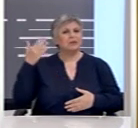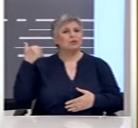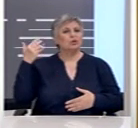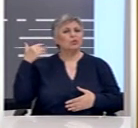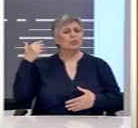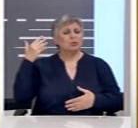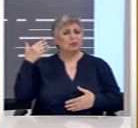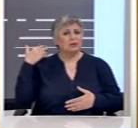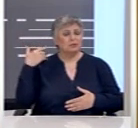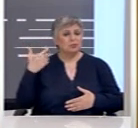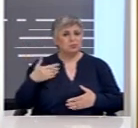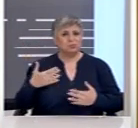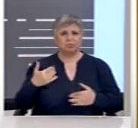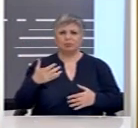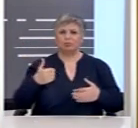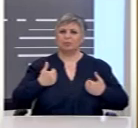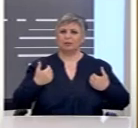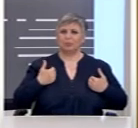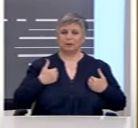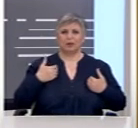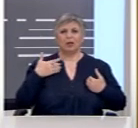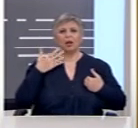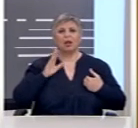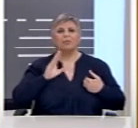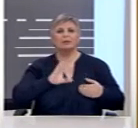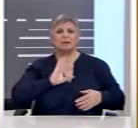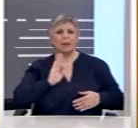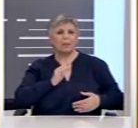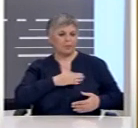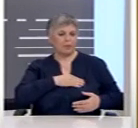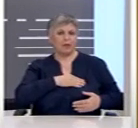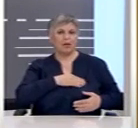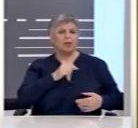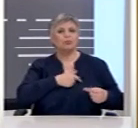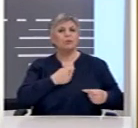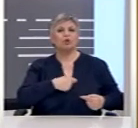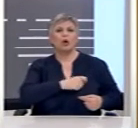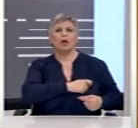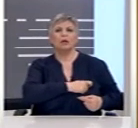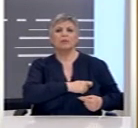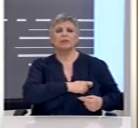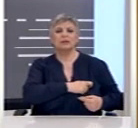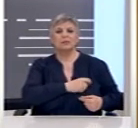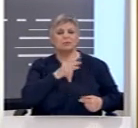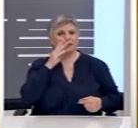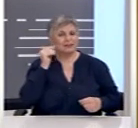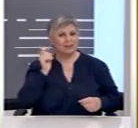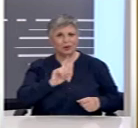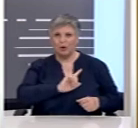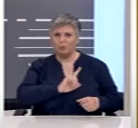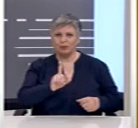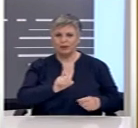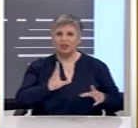παλιά, κολλάγαμε κάτι αυτοκόλλητα που έλεγαν «Δεν ξεχνώ» για την Κύπρο.